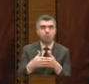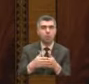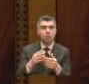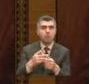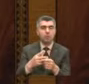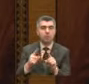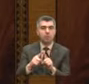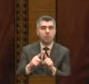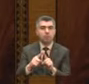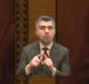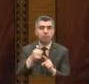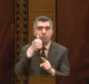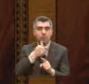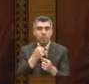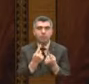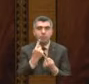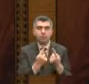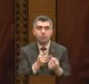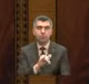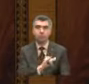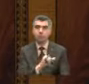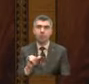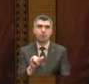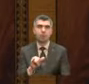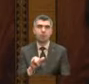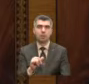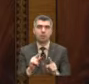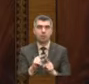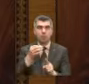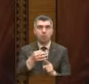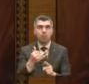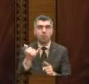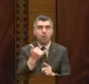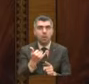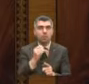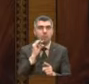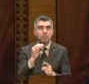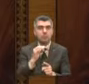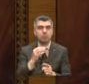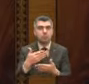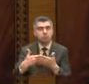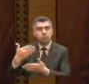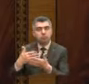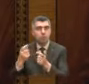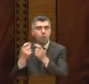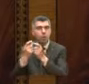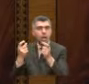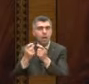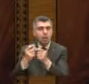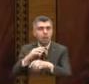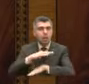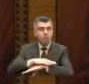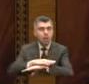بتحويل نظام الاستغلال بالامتياز والاستفادة إلى نظام الاستغلال بالمنافسة والالتزام